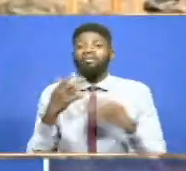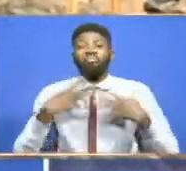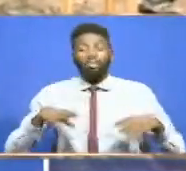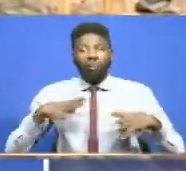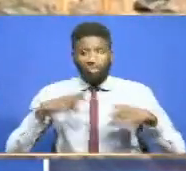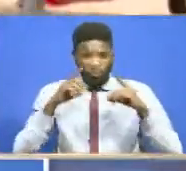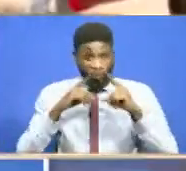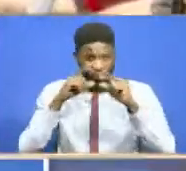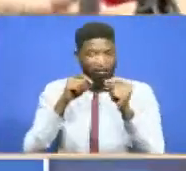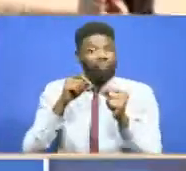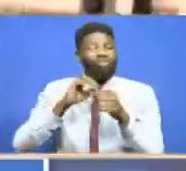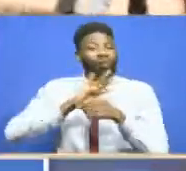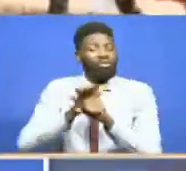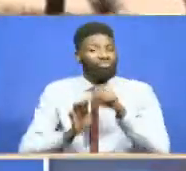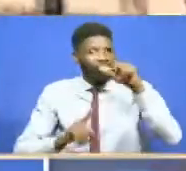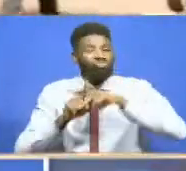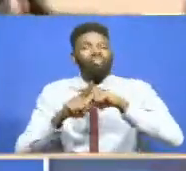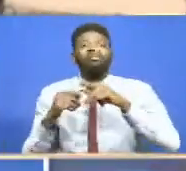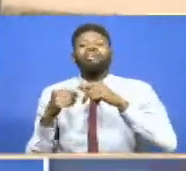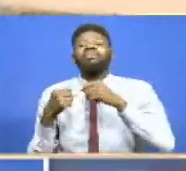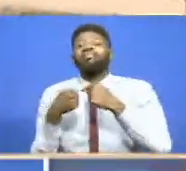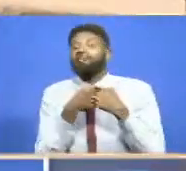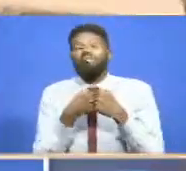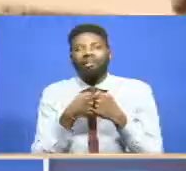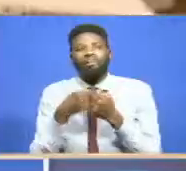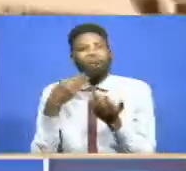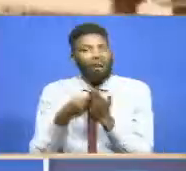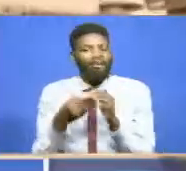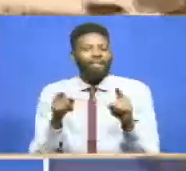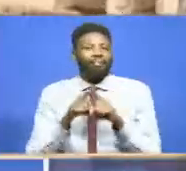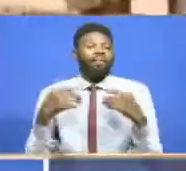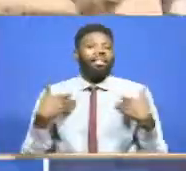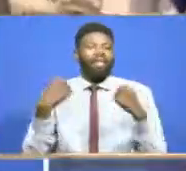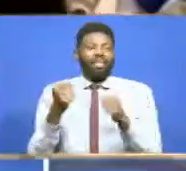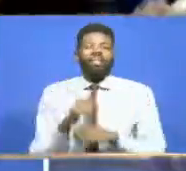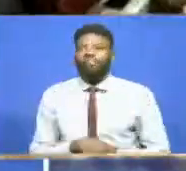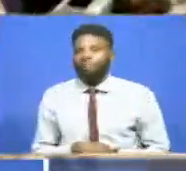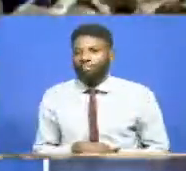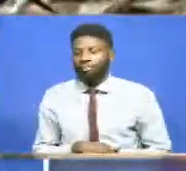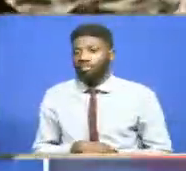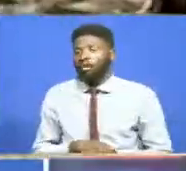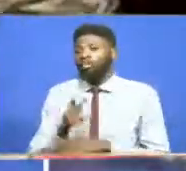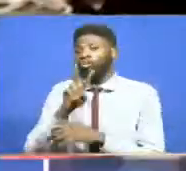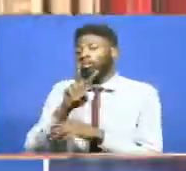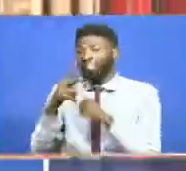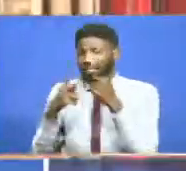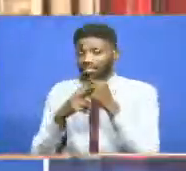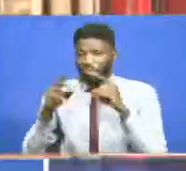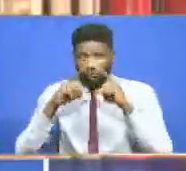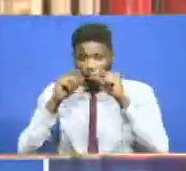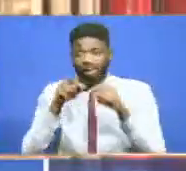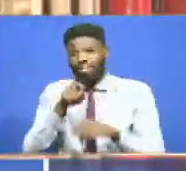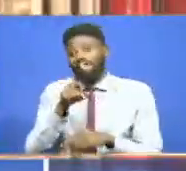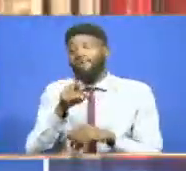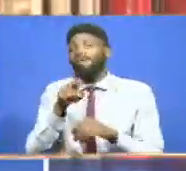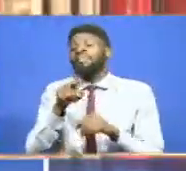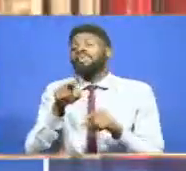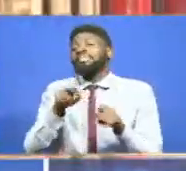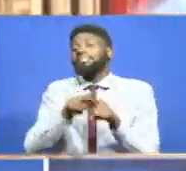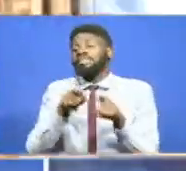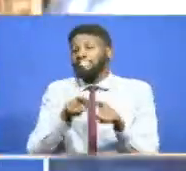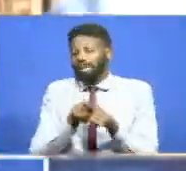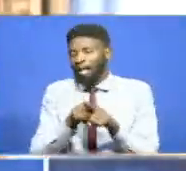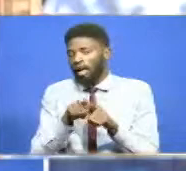kiafya na kifedha. 27% walisema janga hilo ni suala la kibinafsi, kifedha. Maoni hayo yaliongezeka